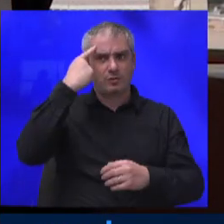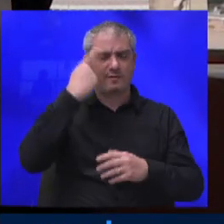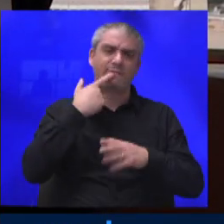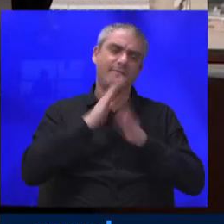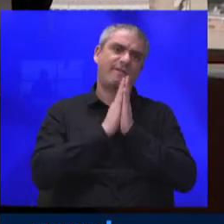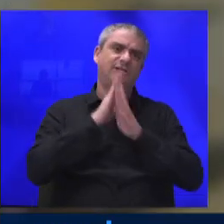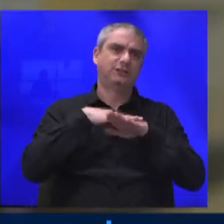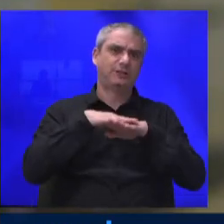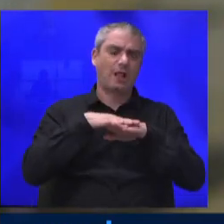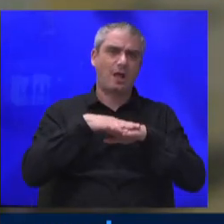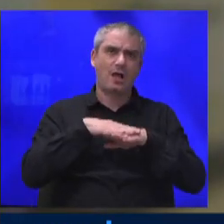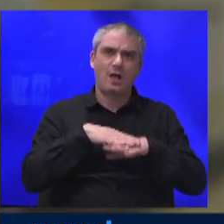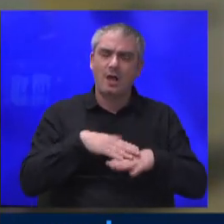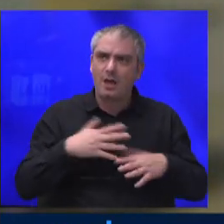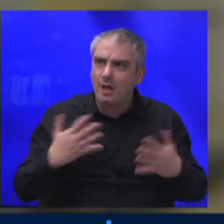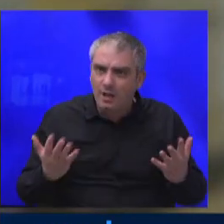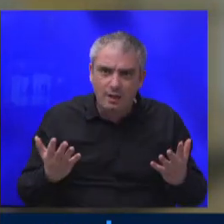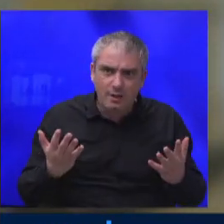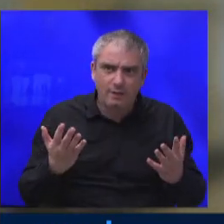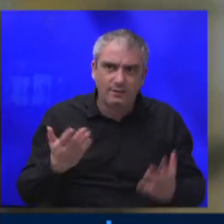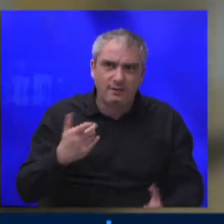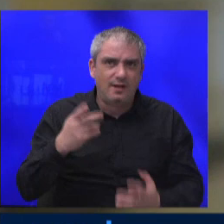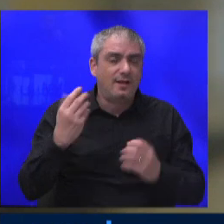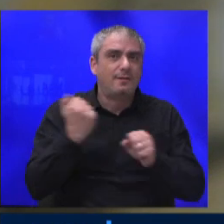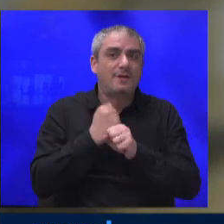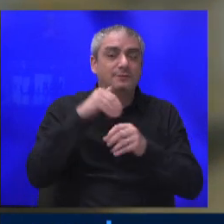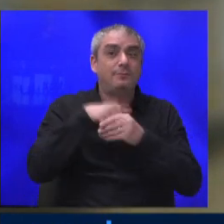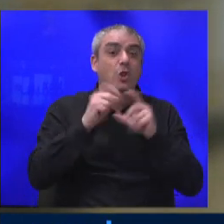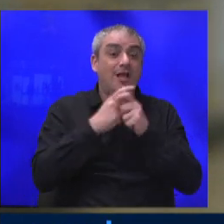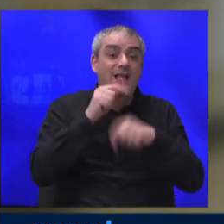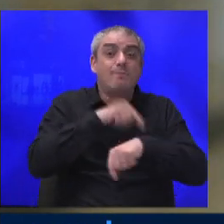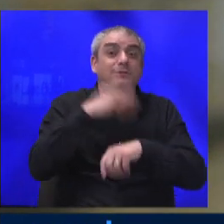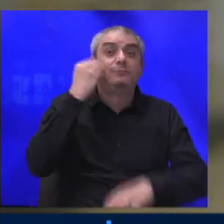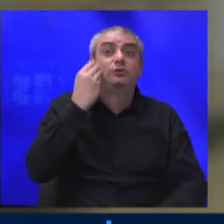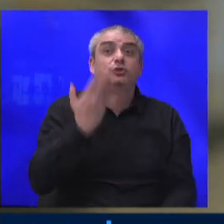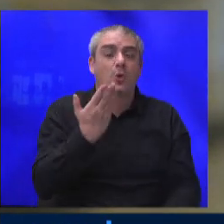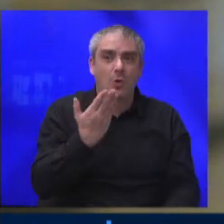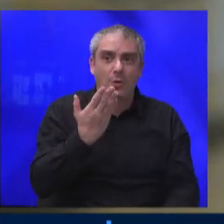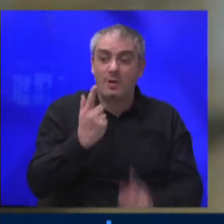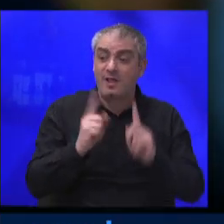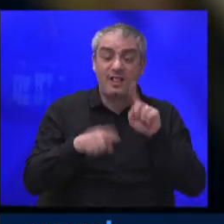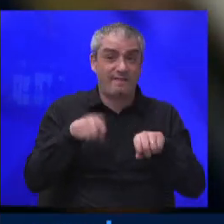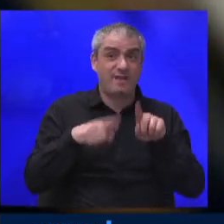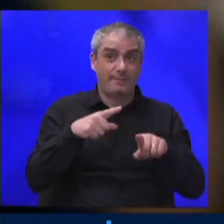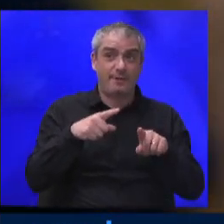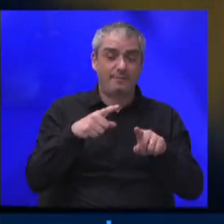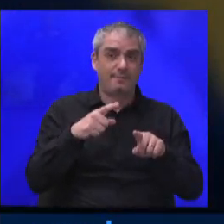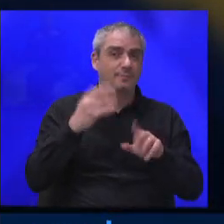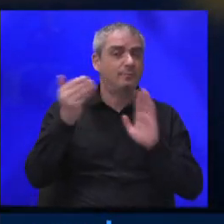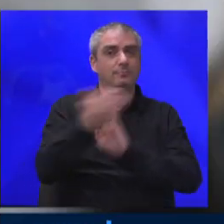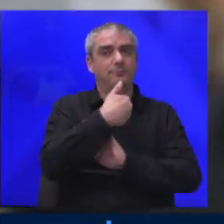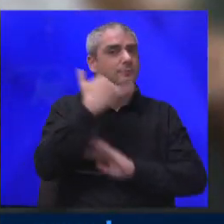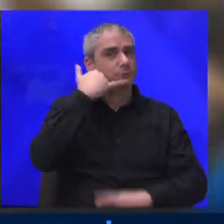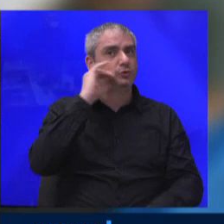ומבקשת ממני סליחה. המעשים בוצעו בתוך הכיתה לעתים בזמן השיעור, במקרים אחרים, בשירותי בית